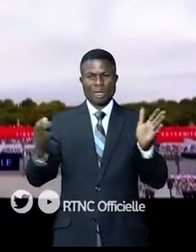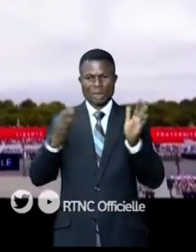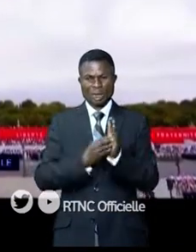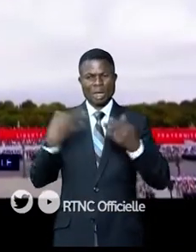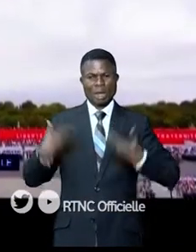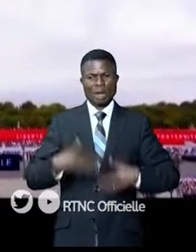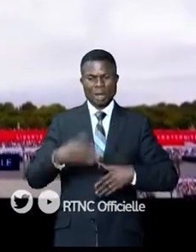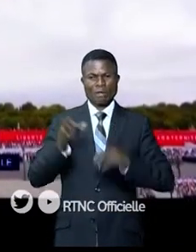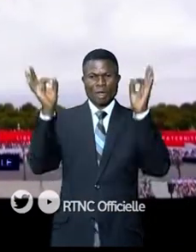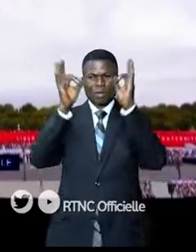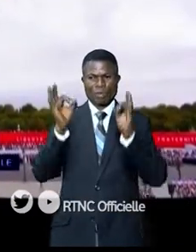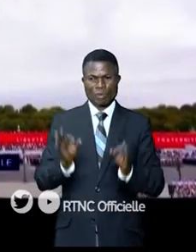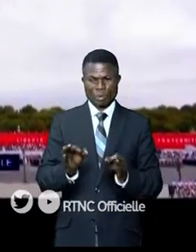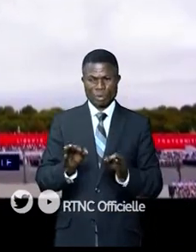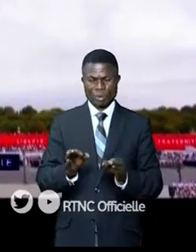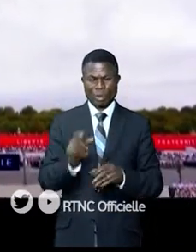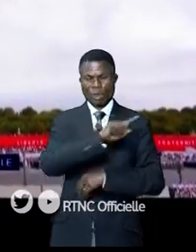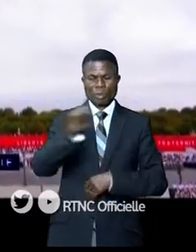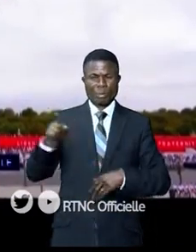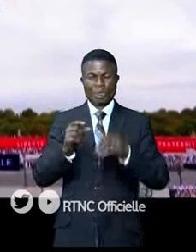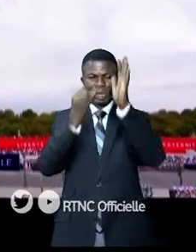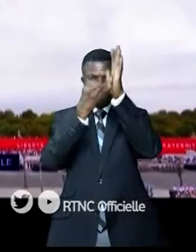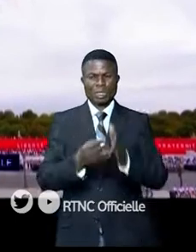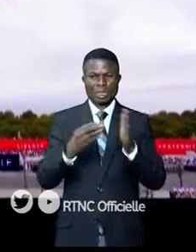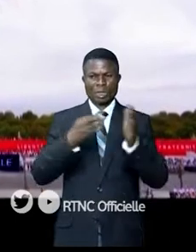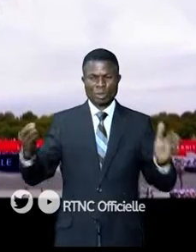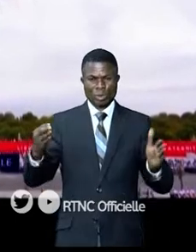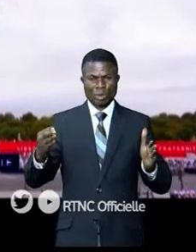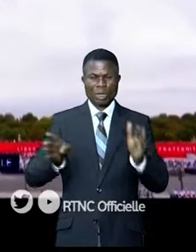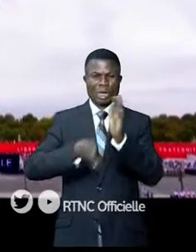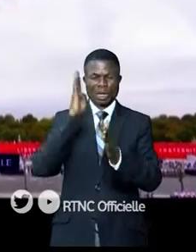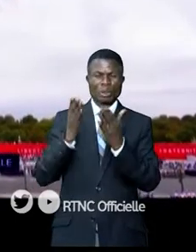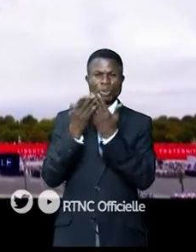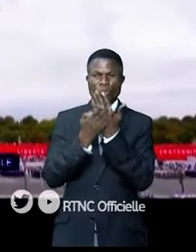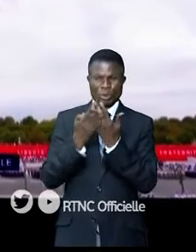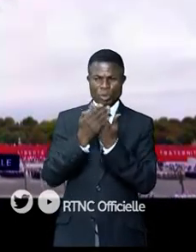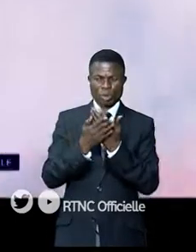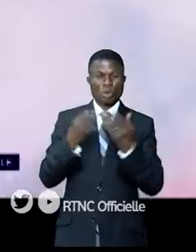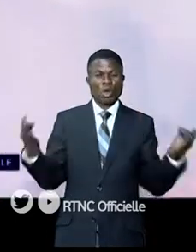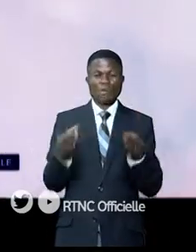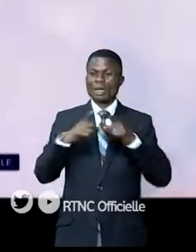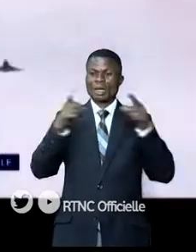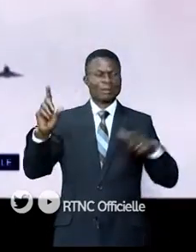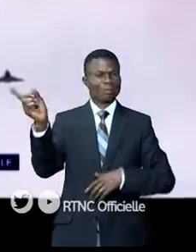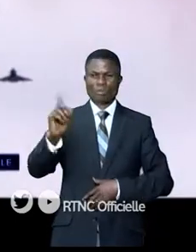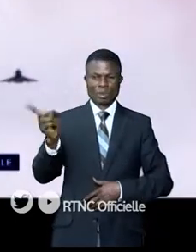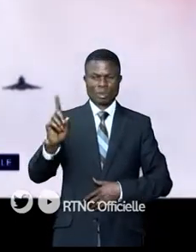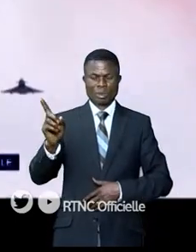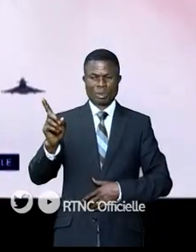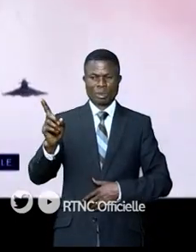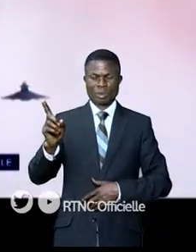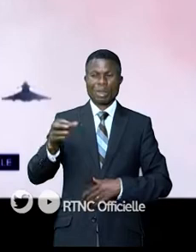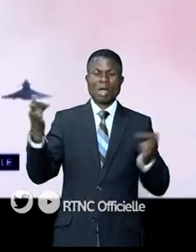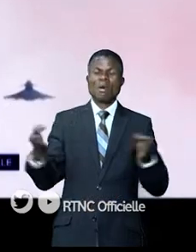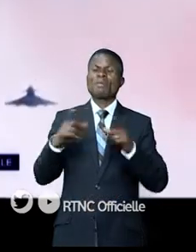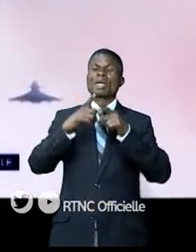fête de la Fédération de 1790, dite 14 juillet. Pas de manifestation publique, la grande